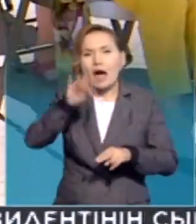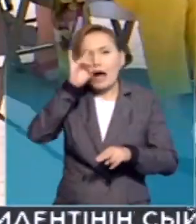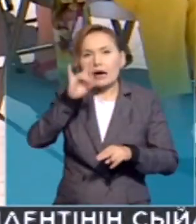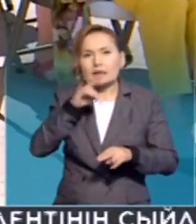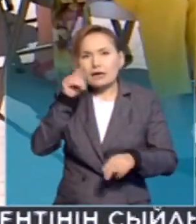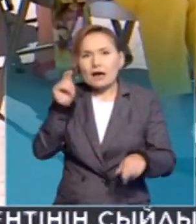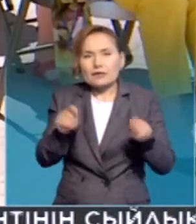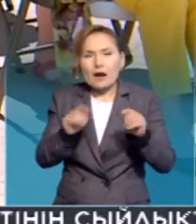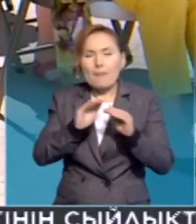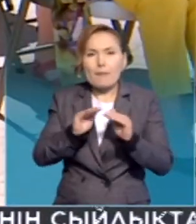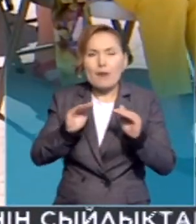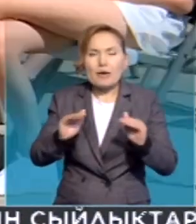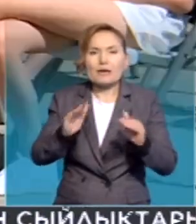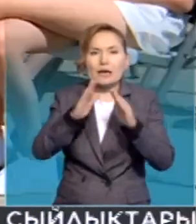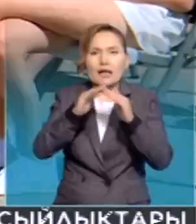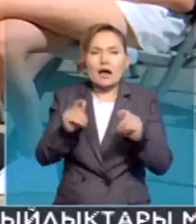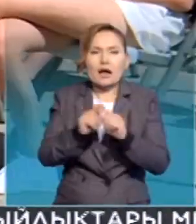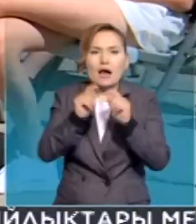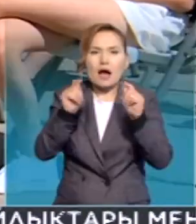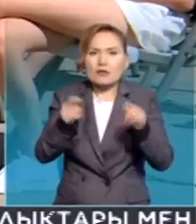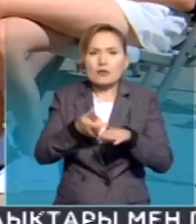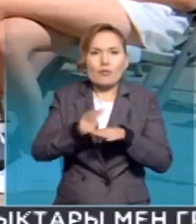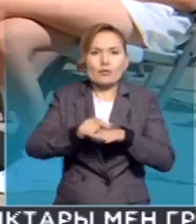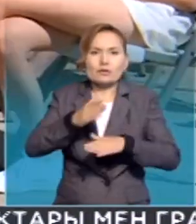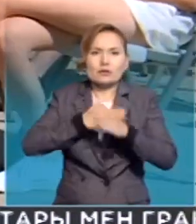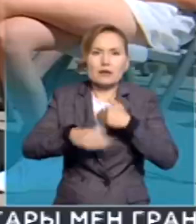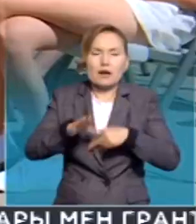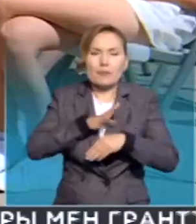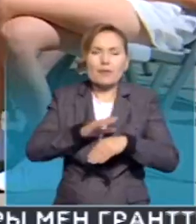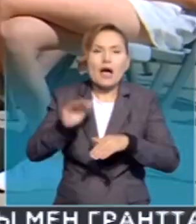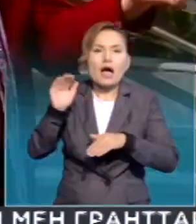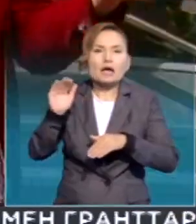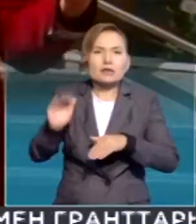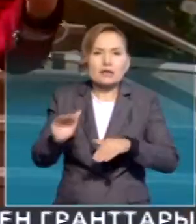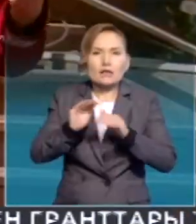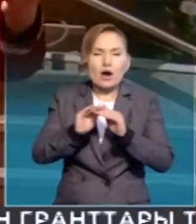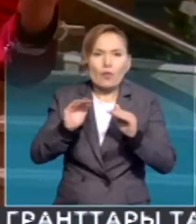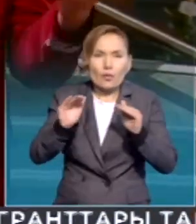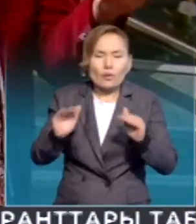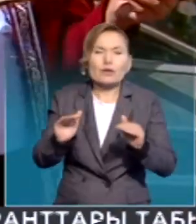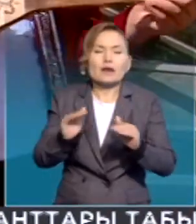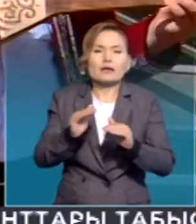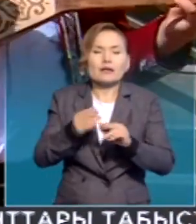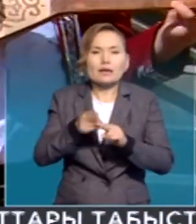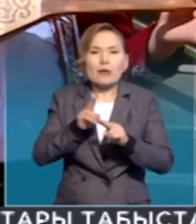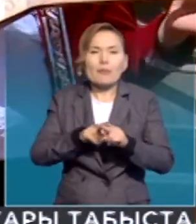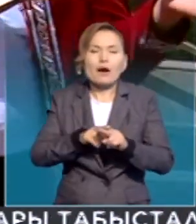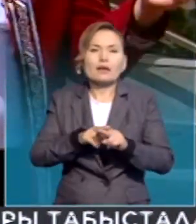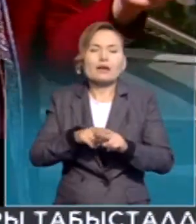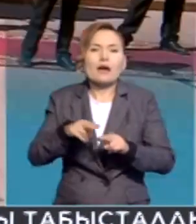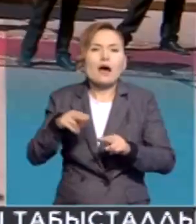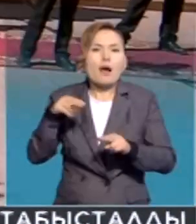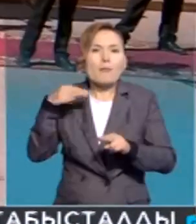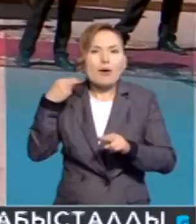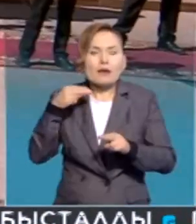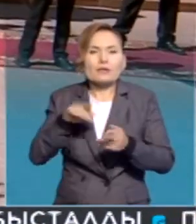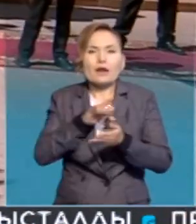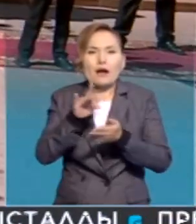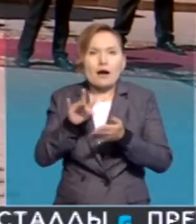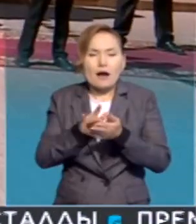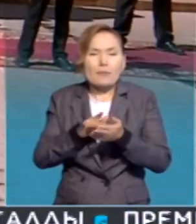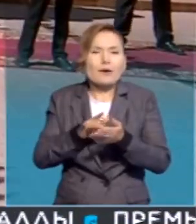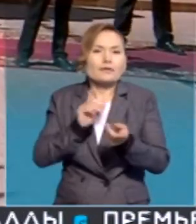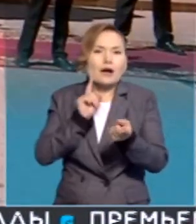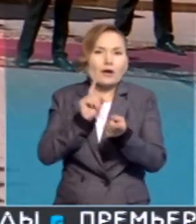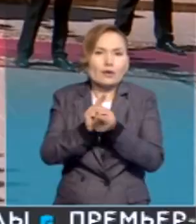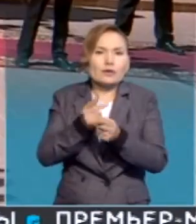балалар үшін лагердің ашылуы мерекелік көңіл-күйге толы болды. Кішкентай қонақтарды ақтөбеліктер үлкен қошеметпен қарсы алды. Балалар ұлттық аспаптарда ойнауды,